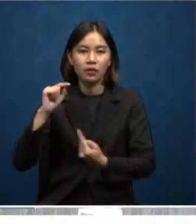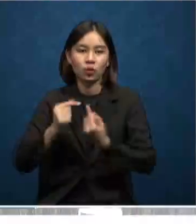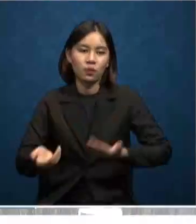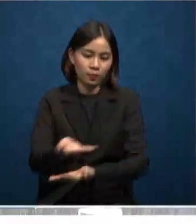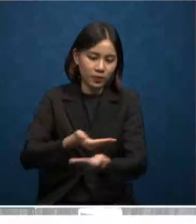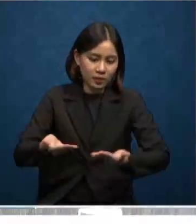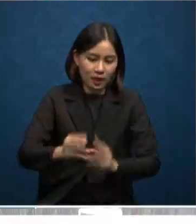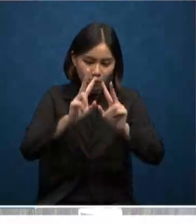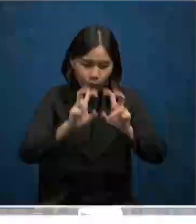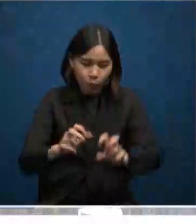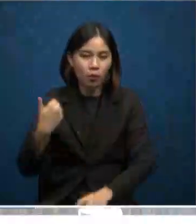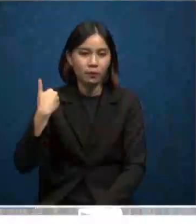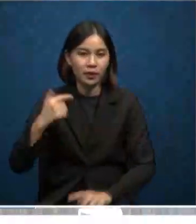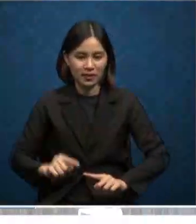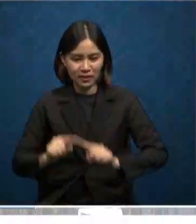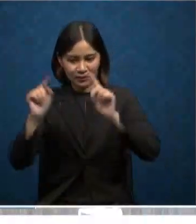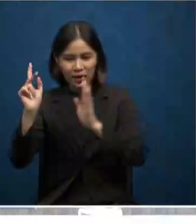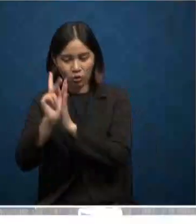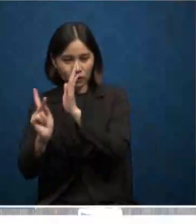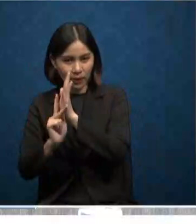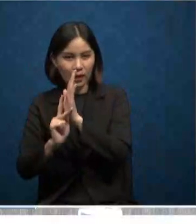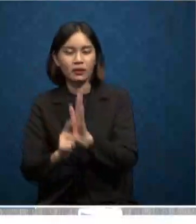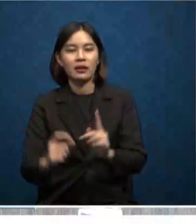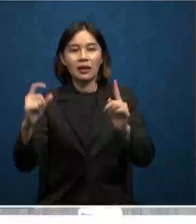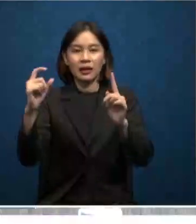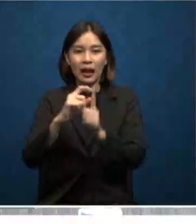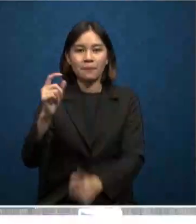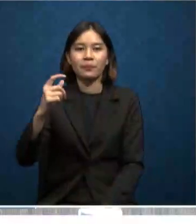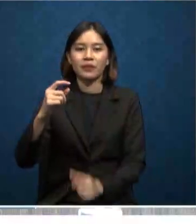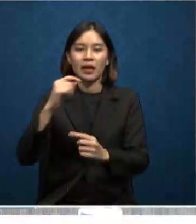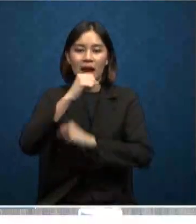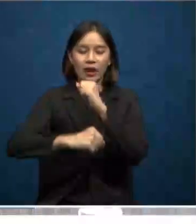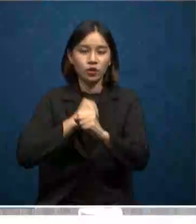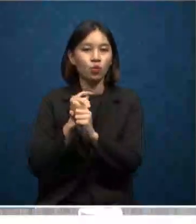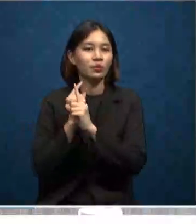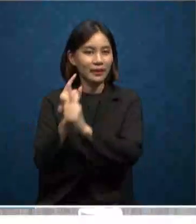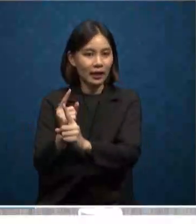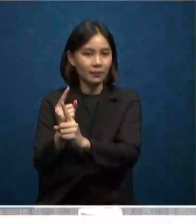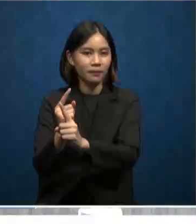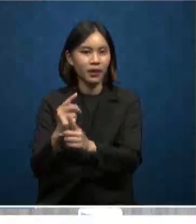ารณาไต่สวนอยู่แต่กฎหมายขึ้นต้นคำว่าภายใต้กำหนดอายุความความหมาย